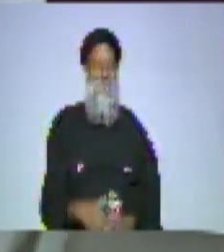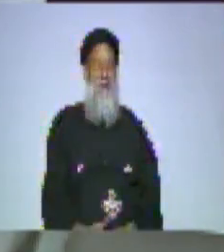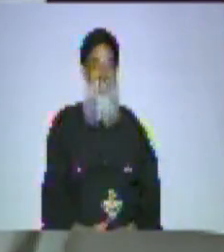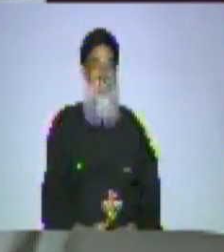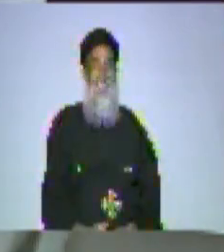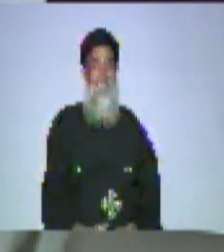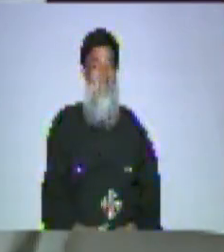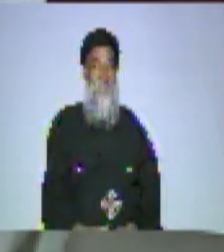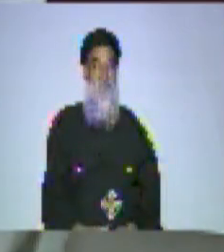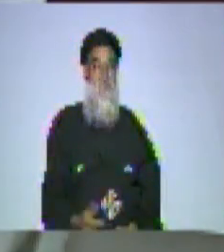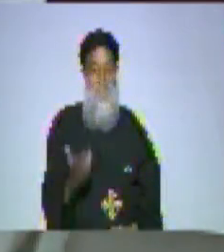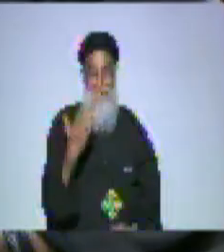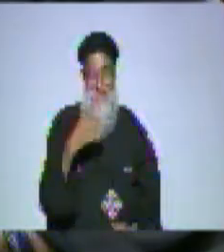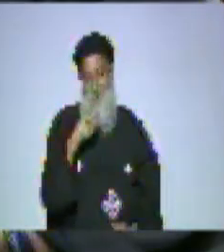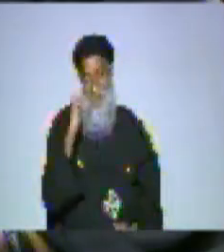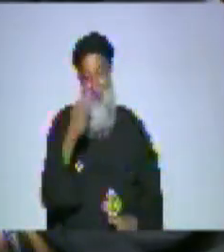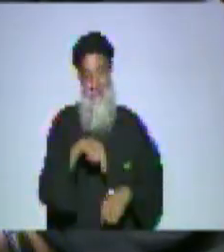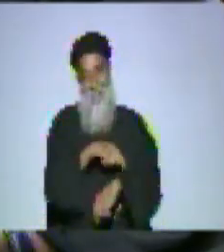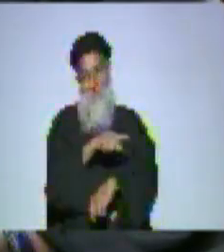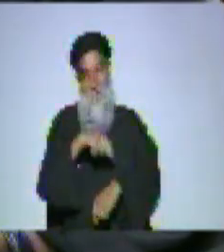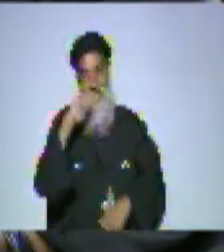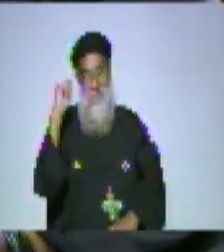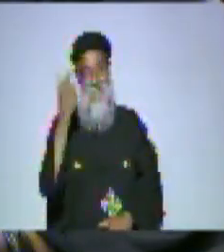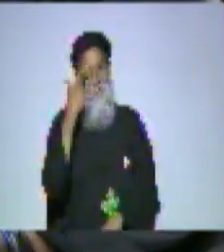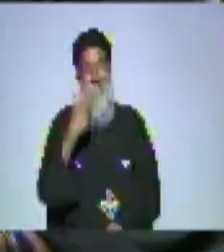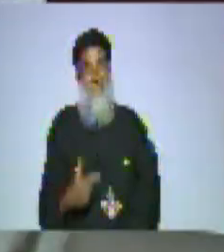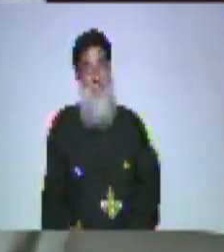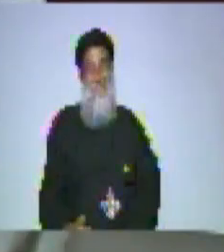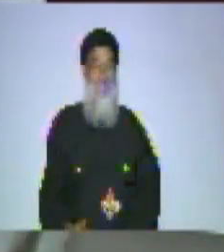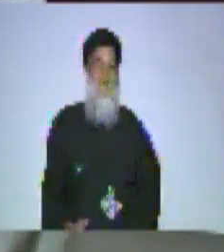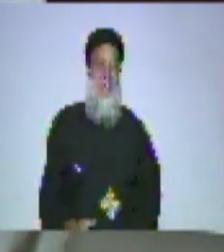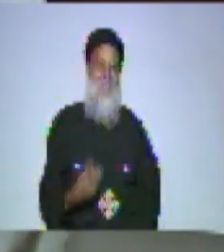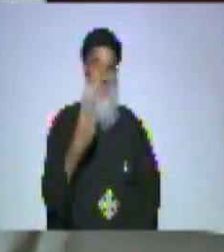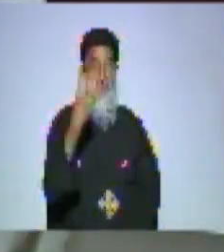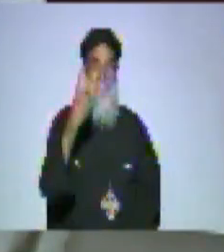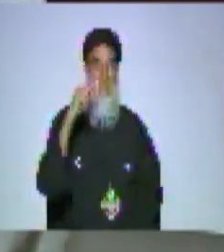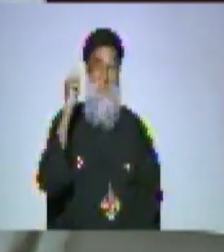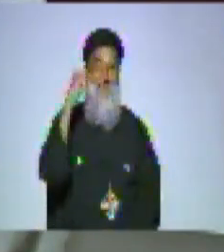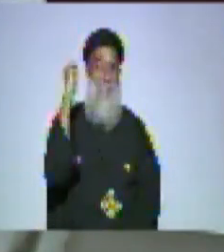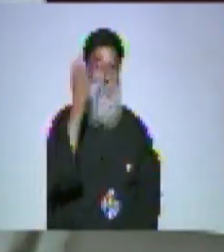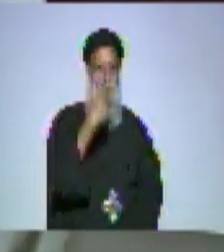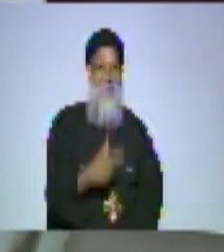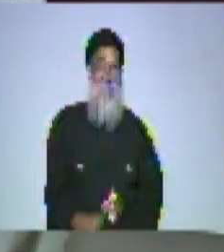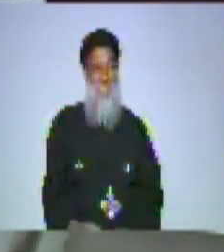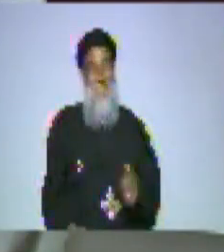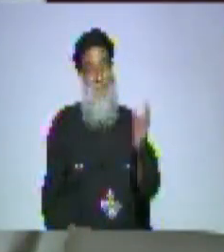ما بنلحقش ساعه واحده بس لو انبا ارميه خليها ساعتين